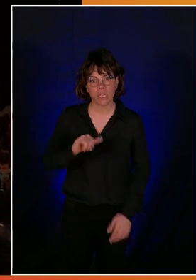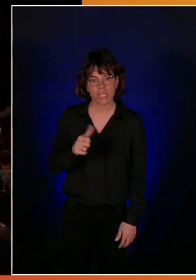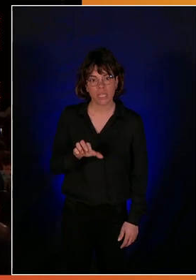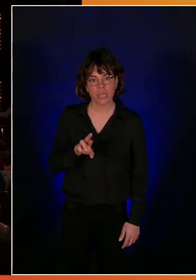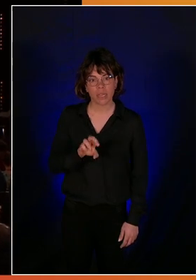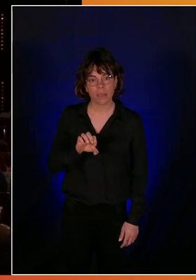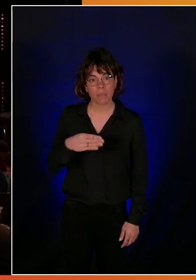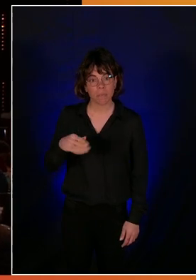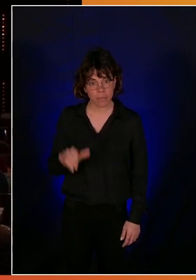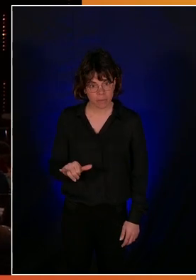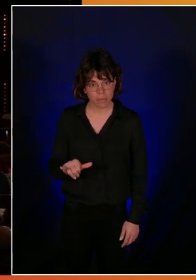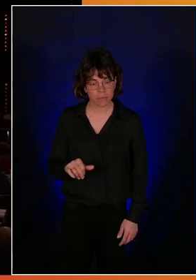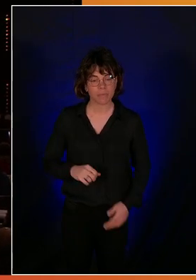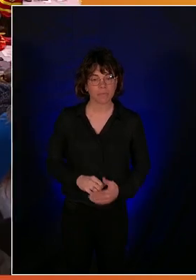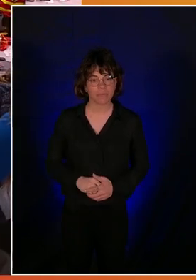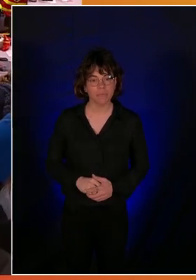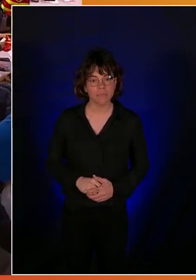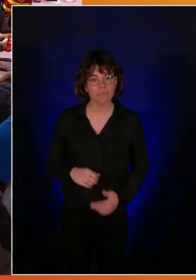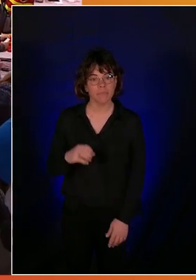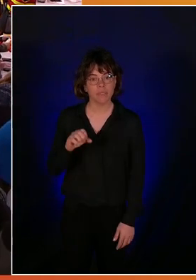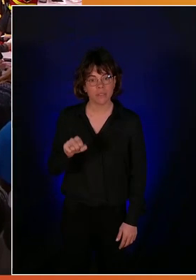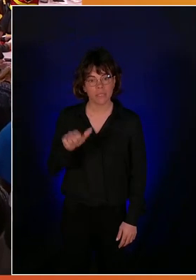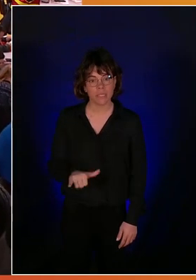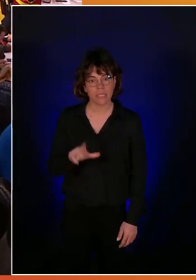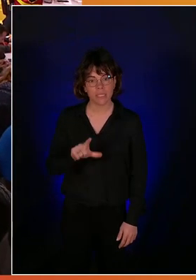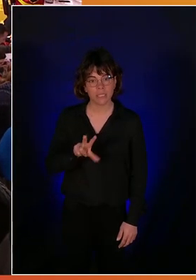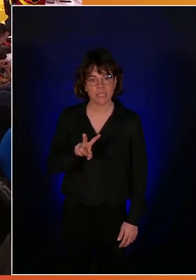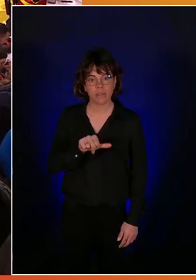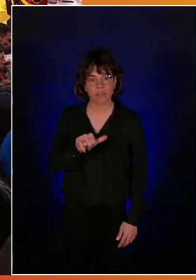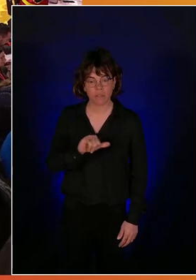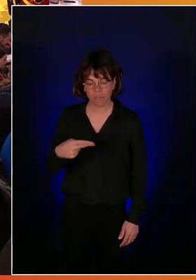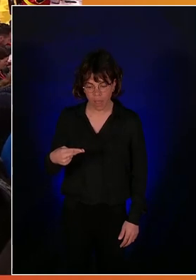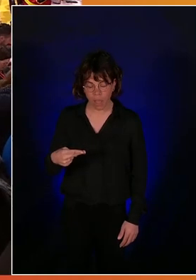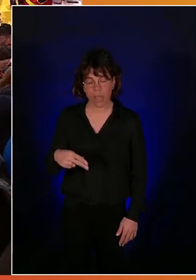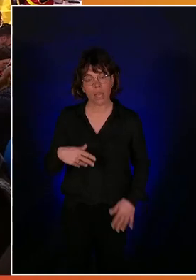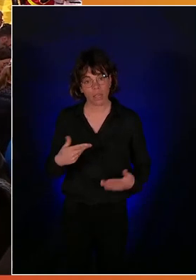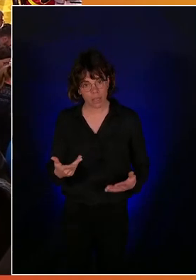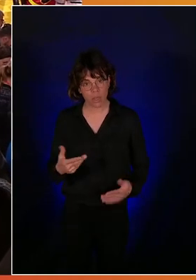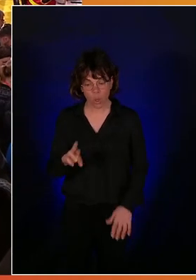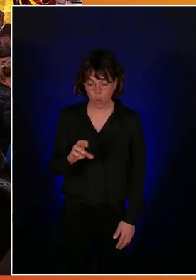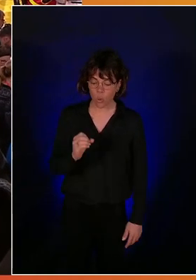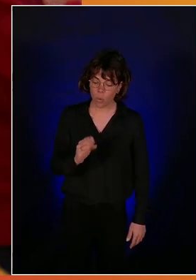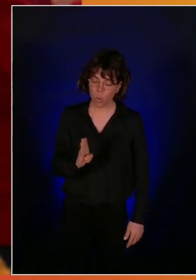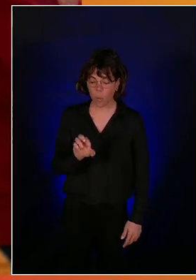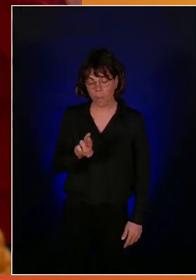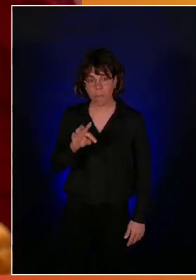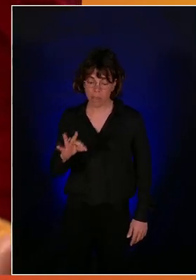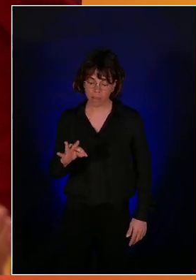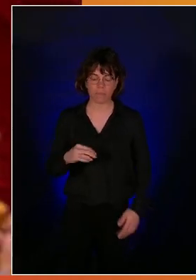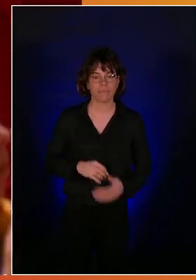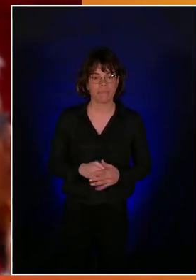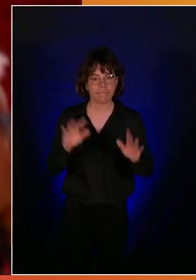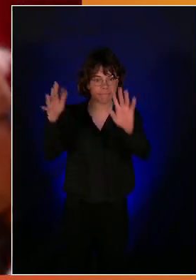Jérémy Ringot, Sylvain Werner et enfin Robert Zacchius.